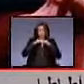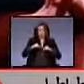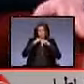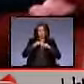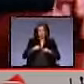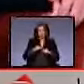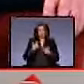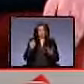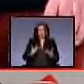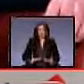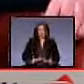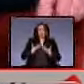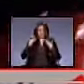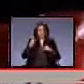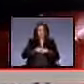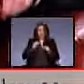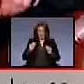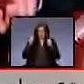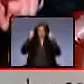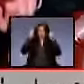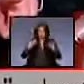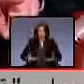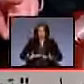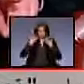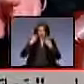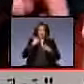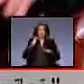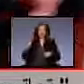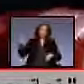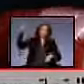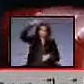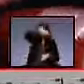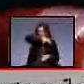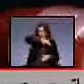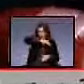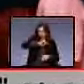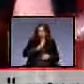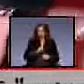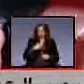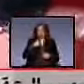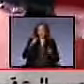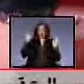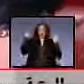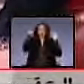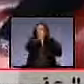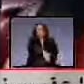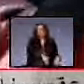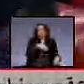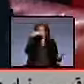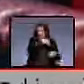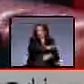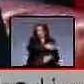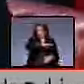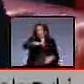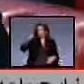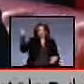له حاله هستيريا، جري الحصان، عدى الحصان جسمه من على الكوبري وراح درق الكارته بينه وهو في الترعه بالجلاليب. فربنا يديله